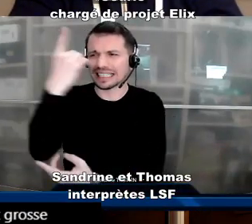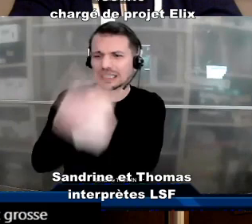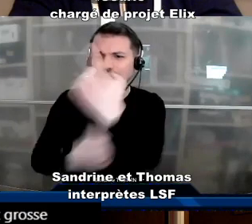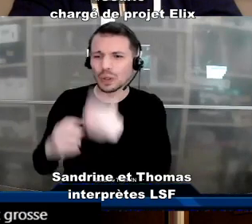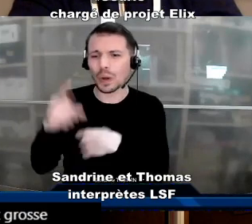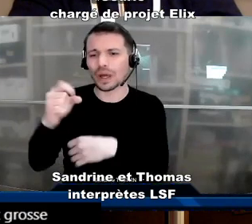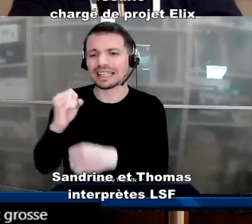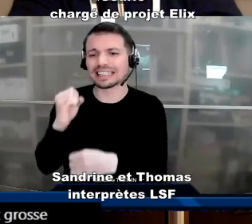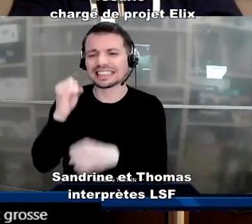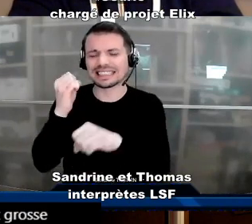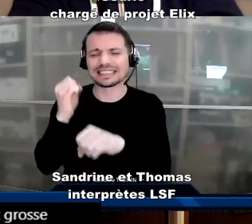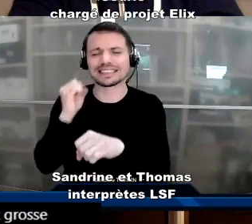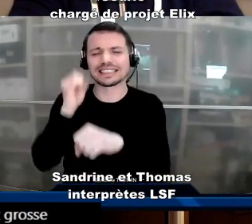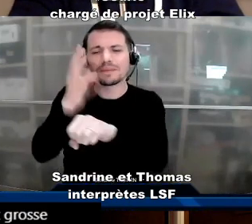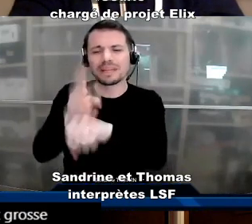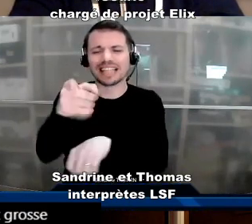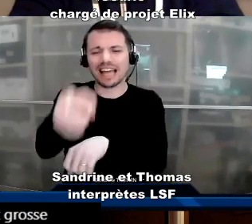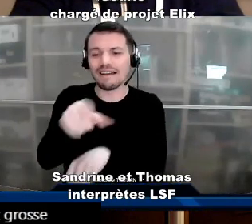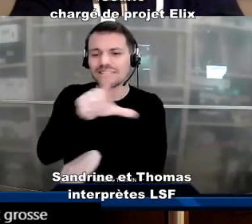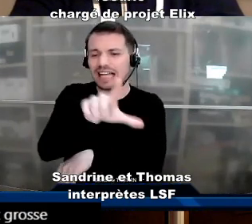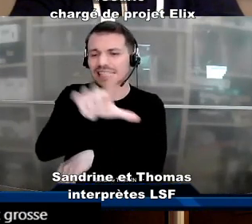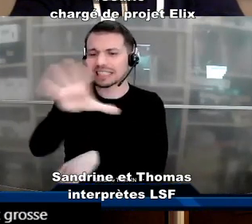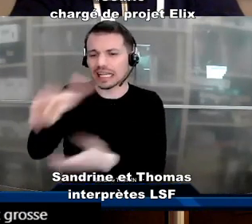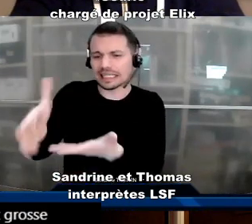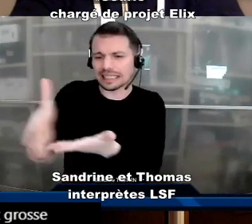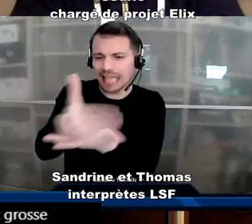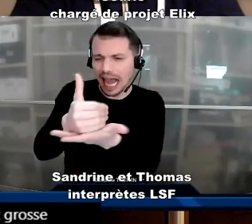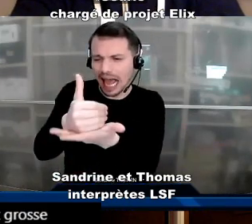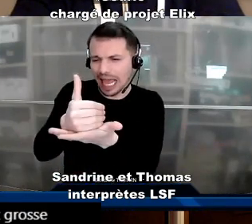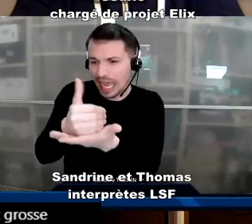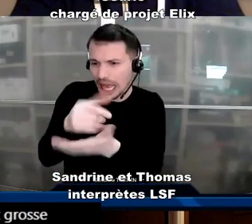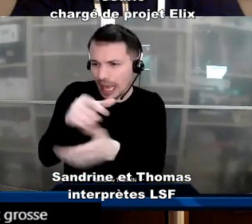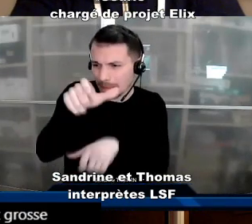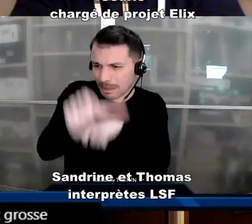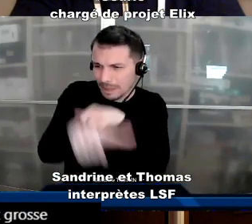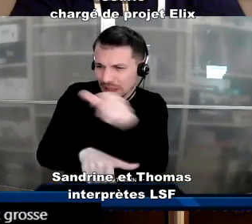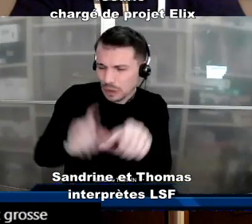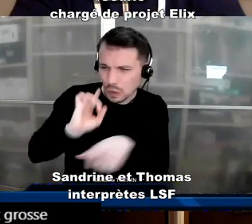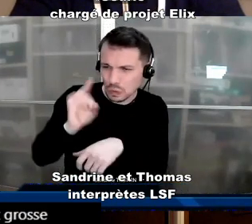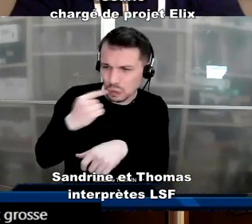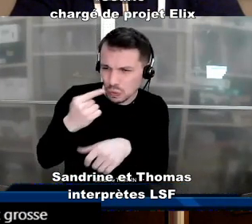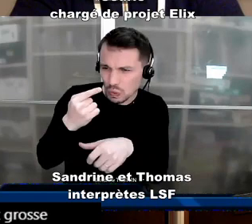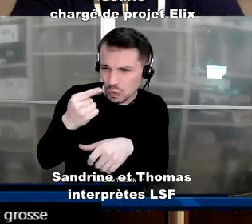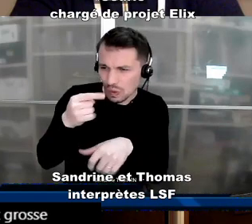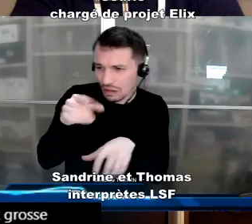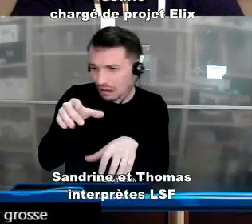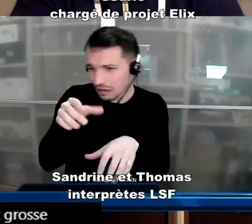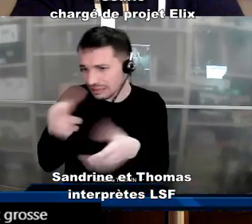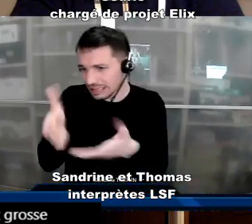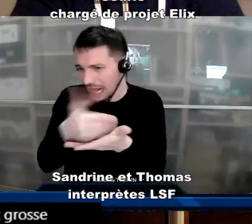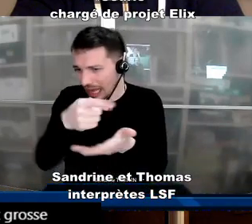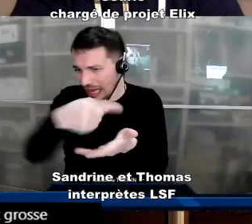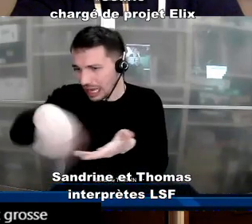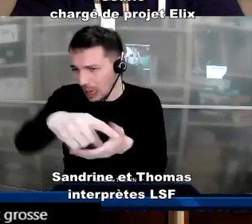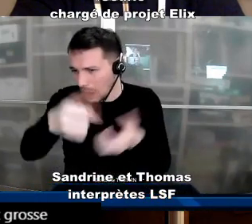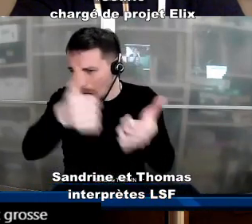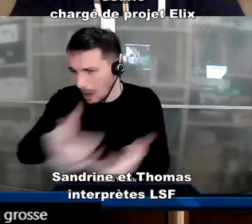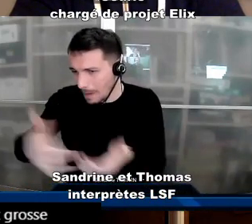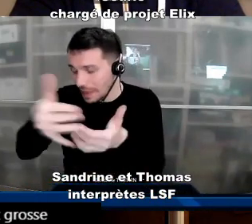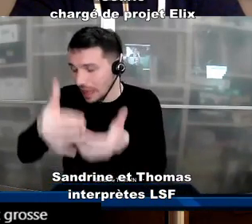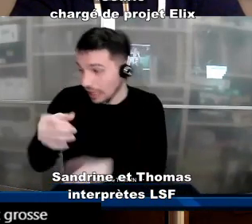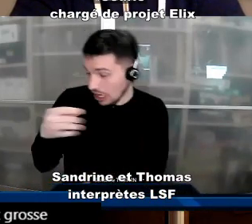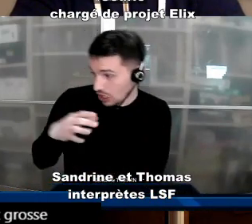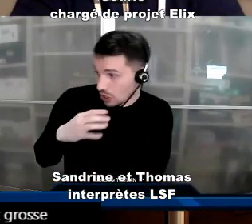25 salariés chez Elix. Sur 25 salariés, combien de salariés sont sourds chez Elix ? Alors, il y a 2